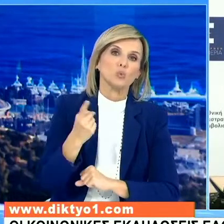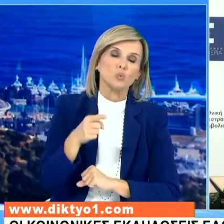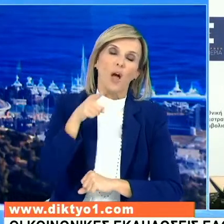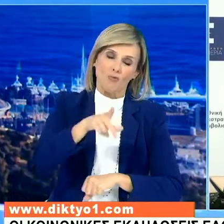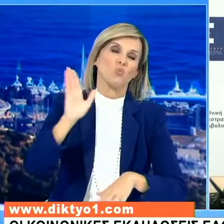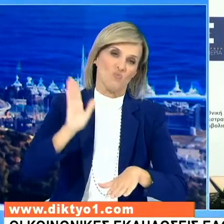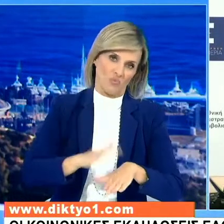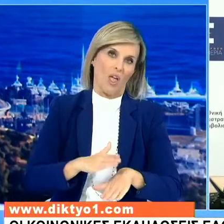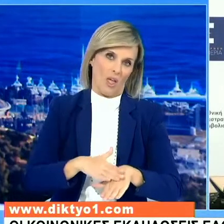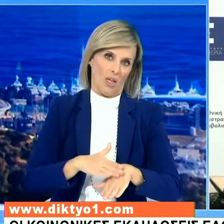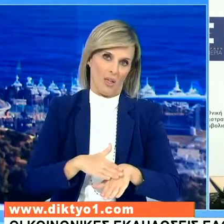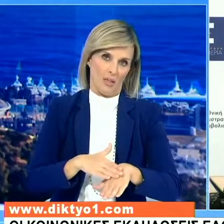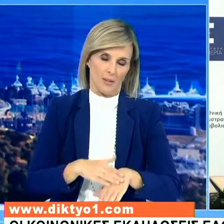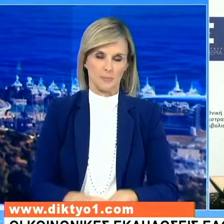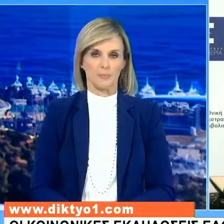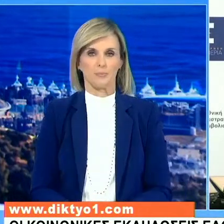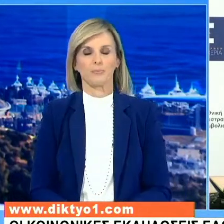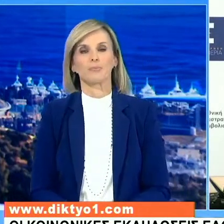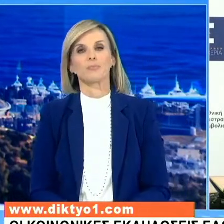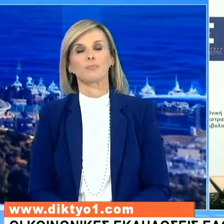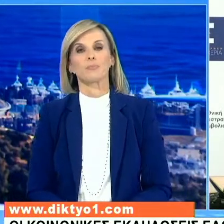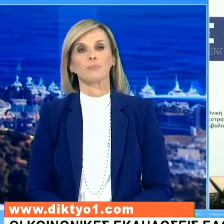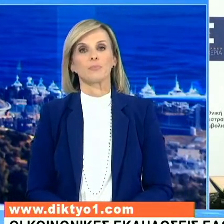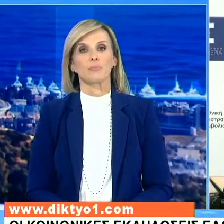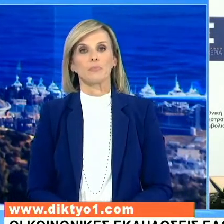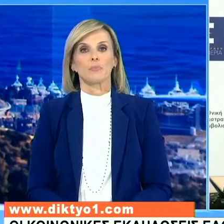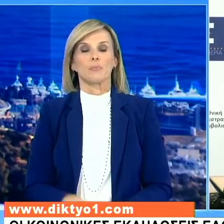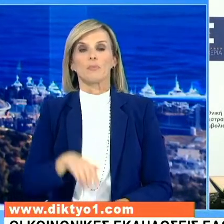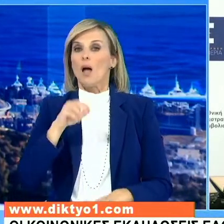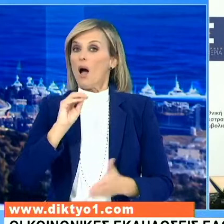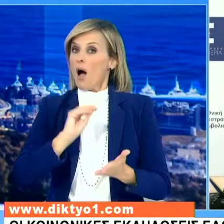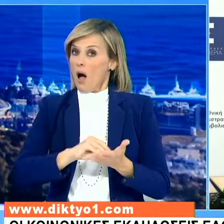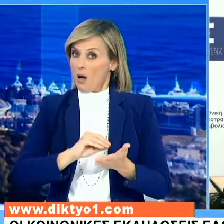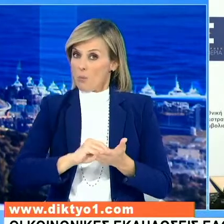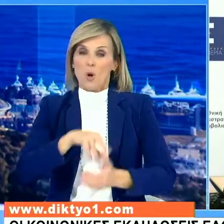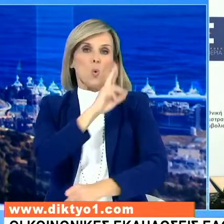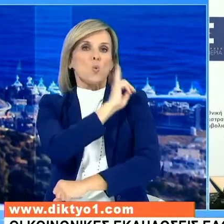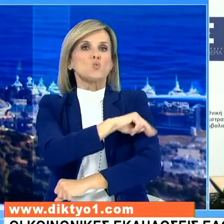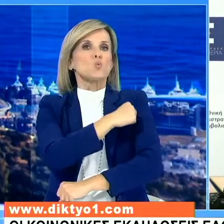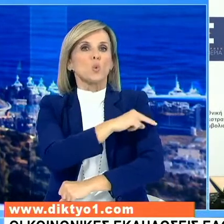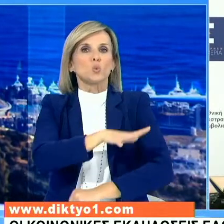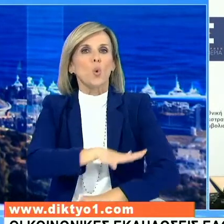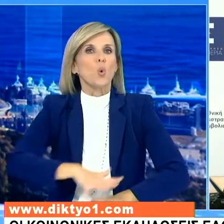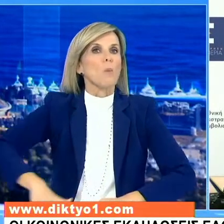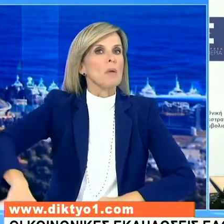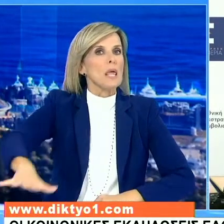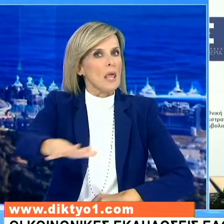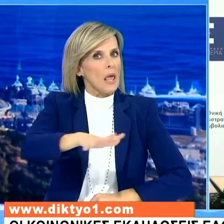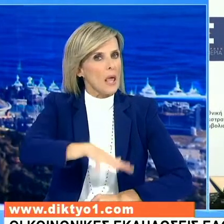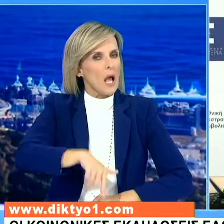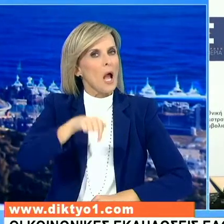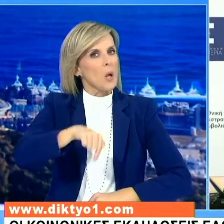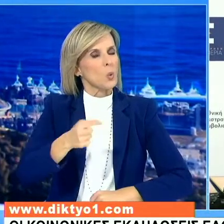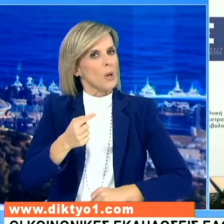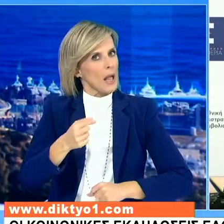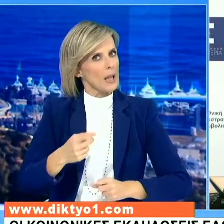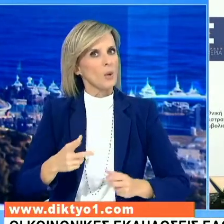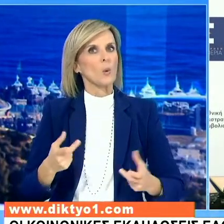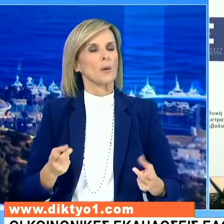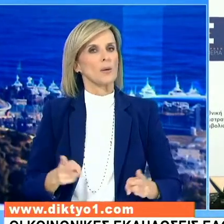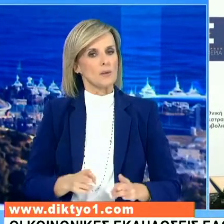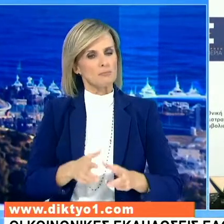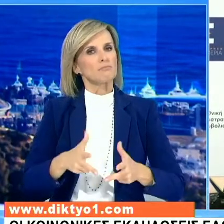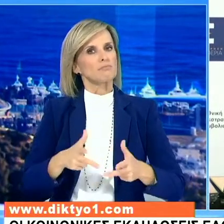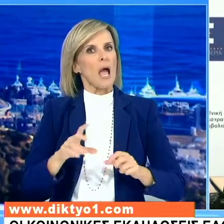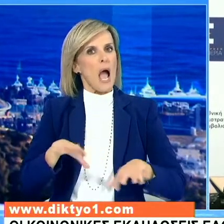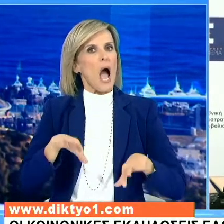κρουσμάτων. Σταθερή είναι και η αποκλιμάκωση του Εθνικού Συστήματος Υγείας στην επικράτεια, με εξαίρεση βέβαια τη Βόρεια